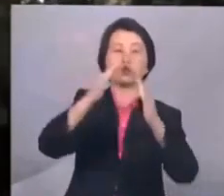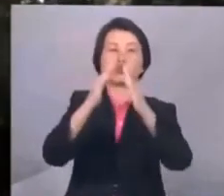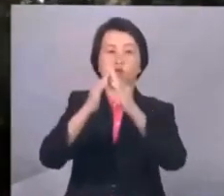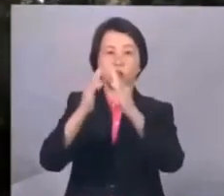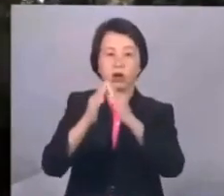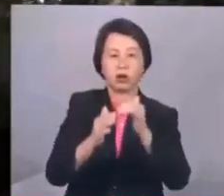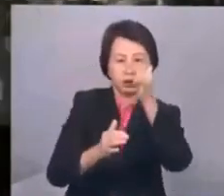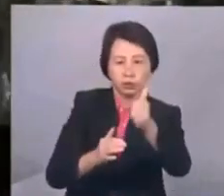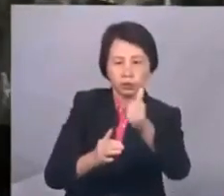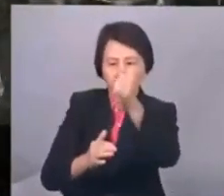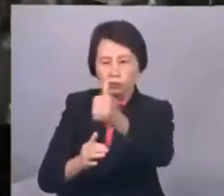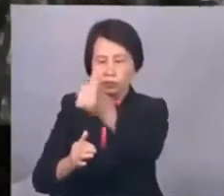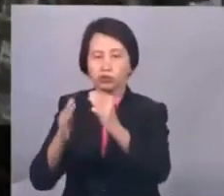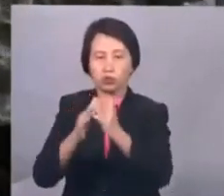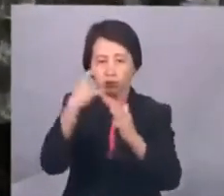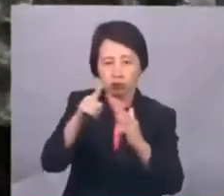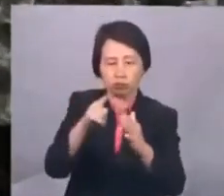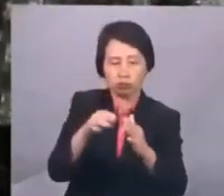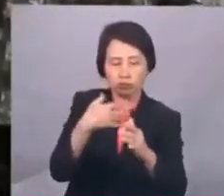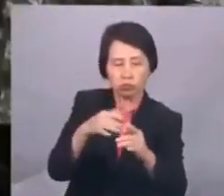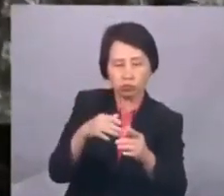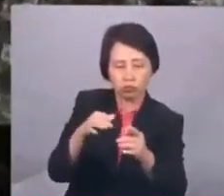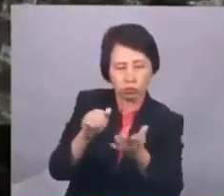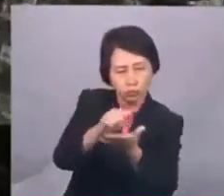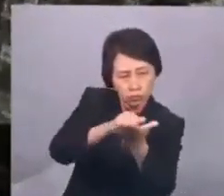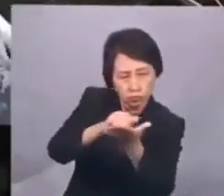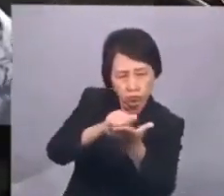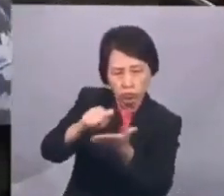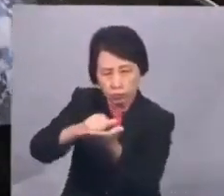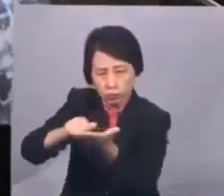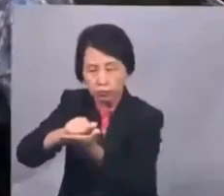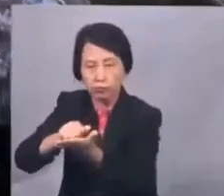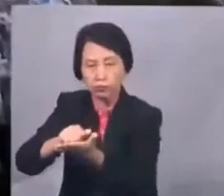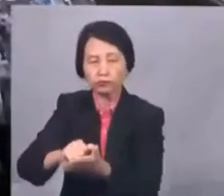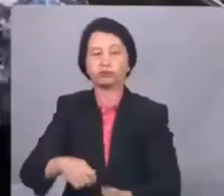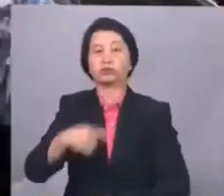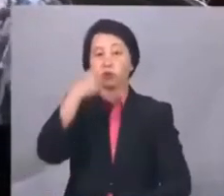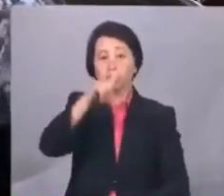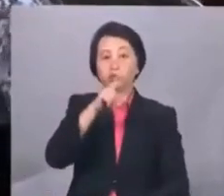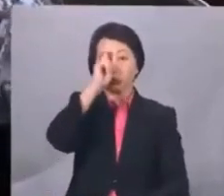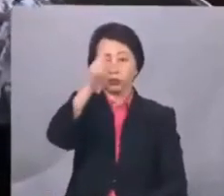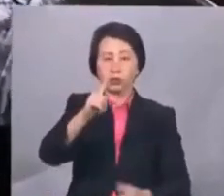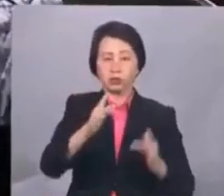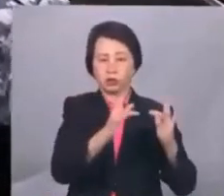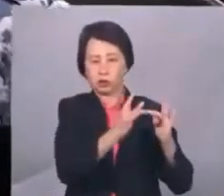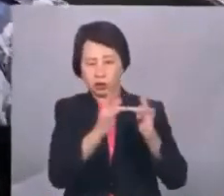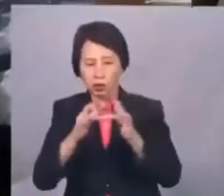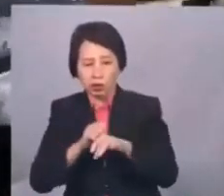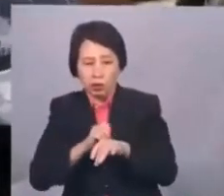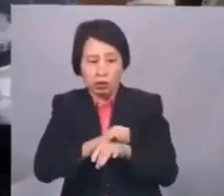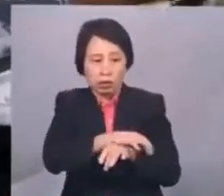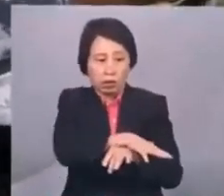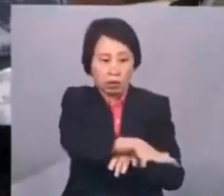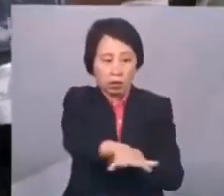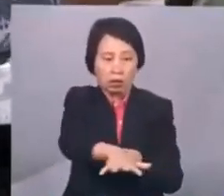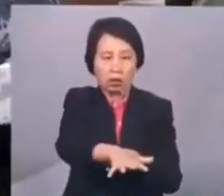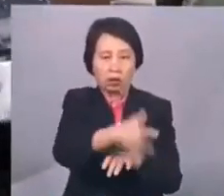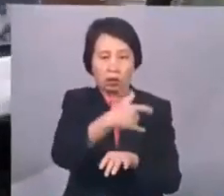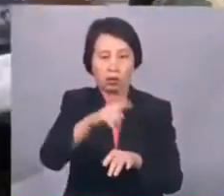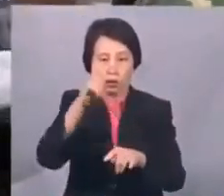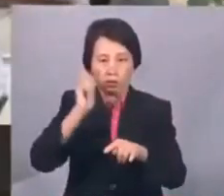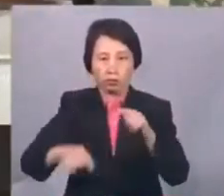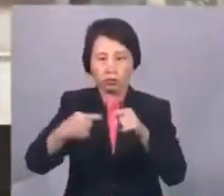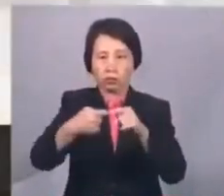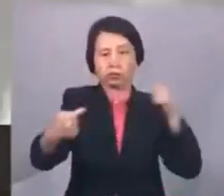nggak saling Anda langkah berkenaan juga bagi memastikan rangkaian jangkitan Ke kawasan luar